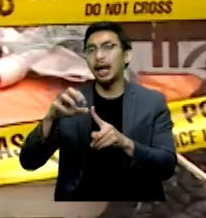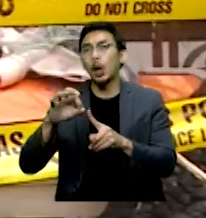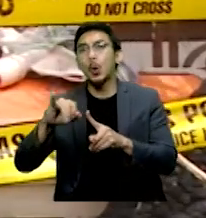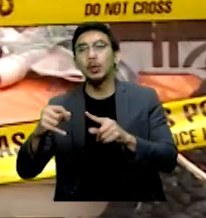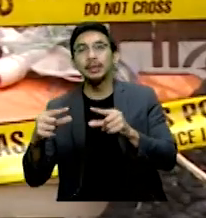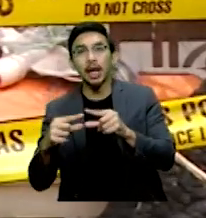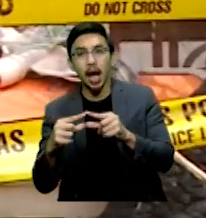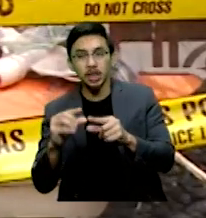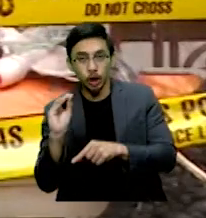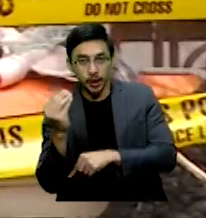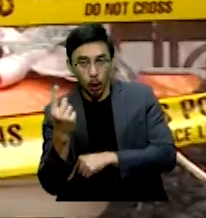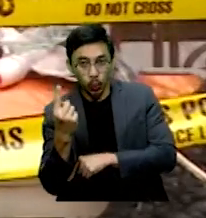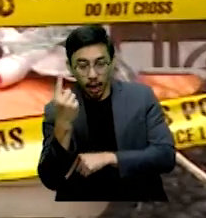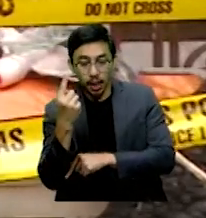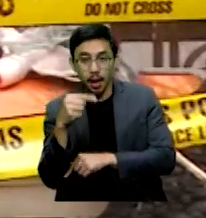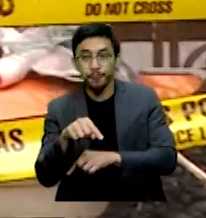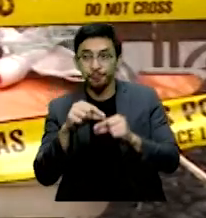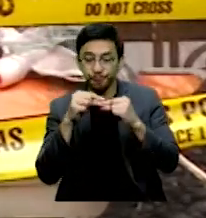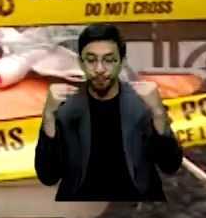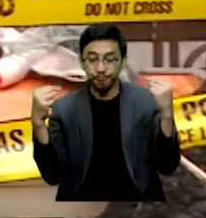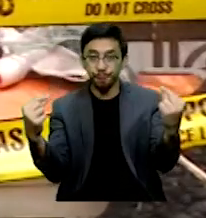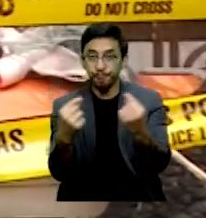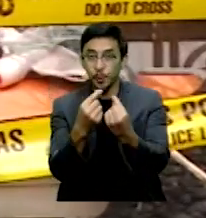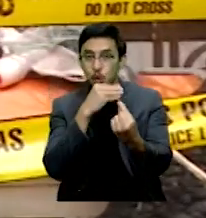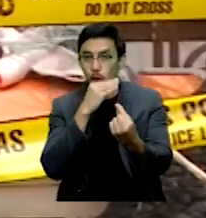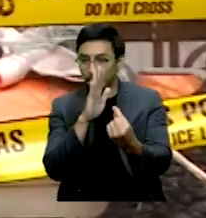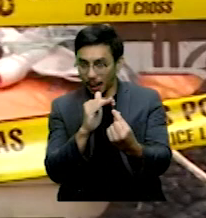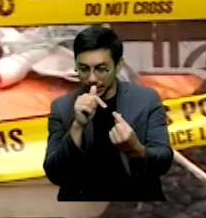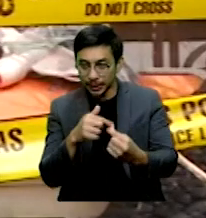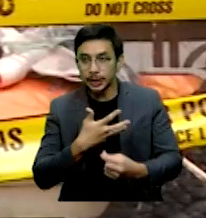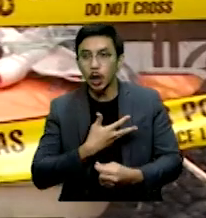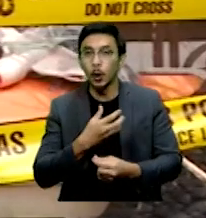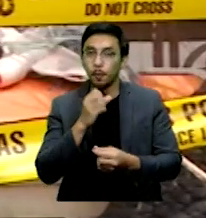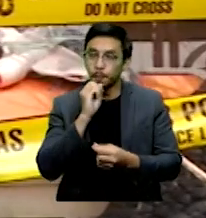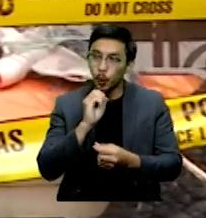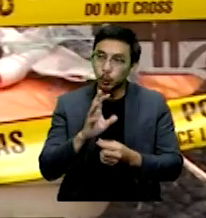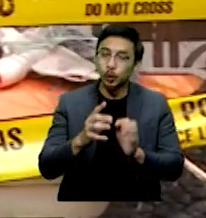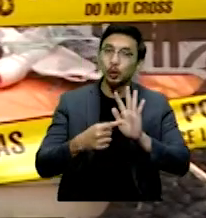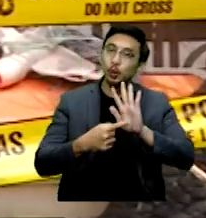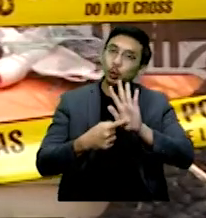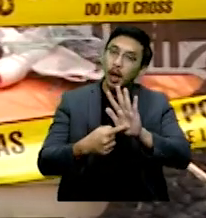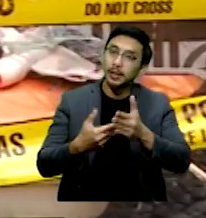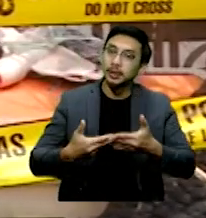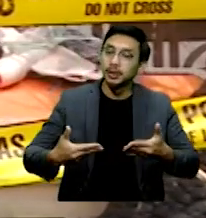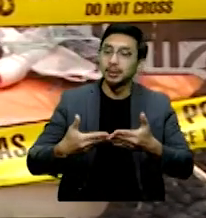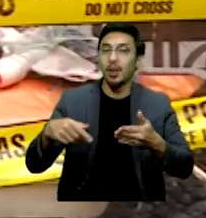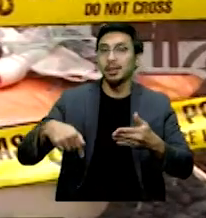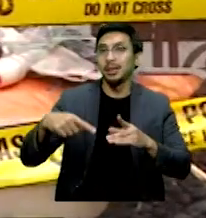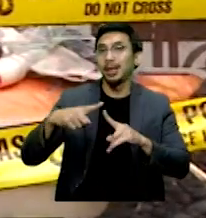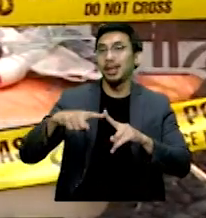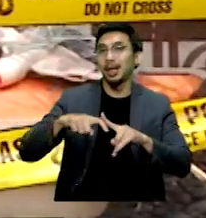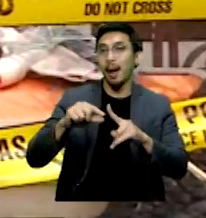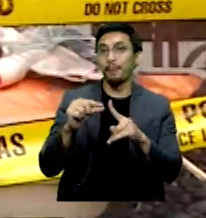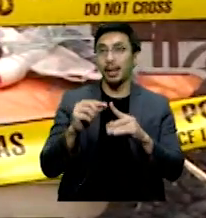garis polisi. Nah tadi kami akan menyampaikan ataupun akan menunjukkan bagaimana kondisi TKP ataupun bangunan-bangunan yang terbakar. Namun saat ini